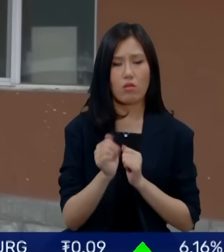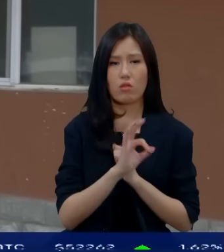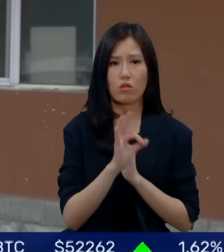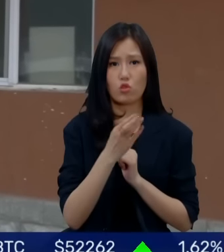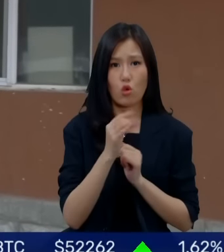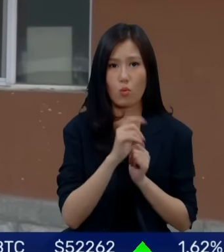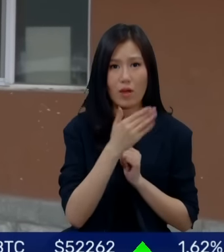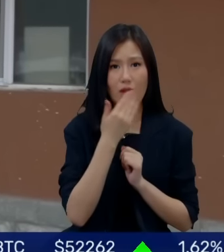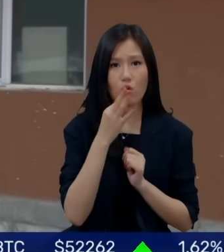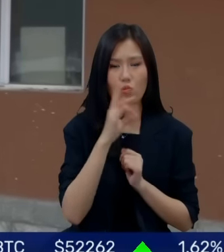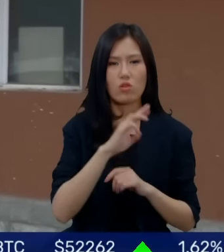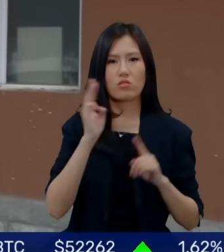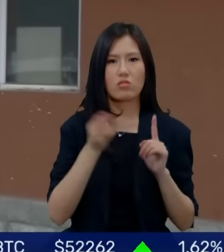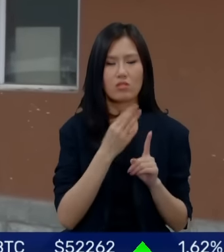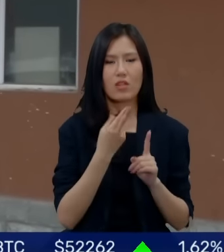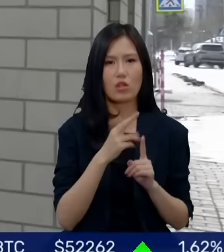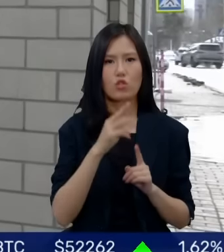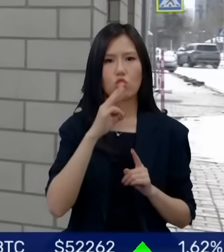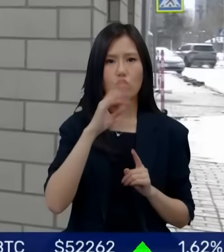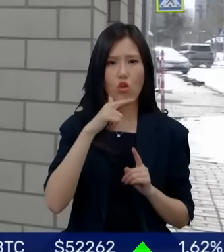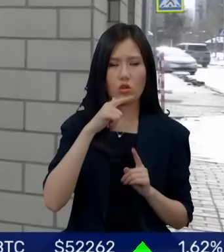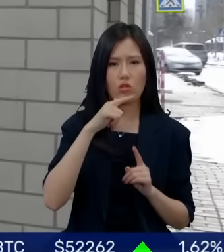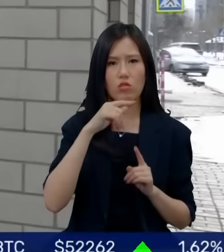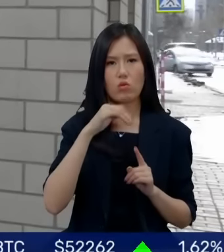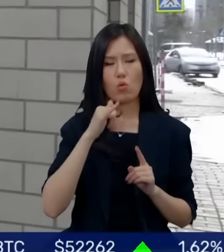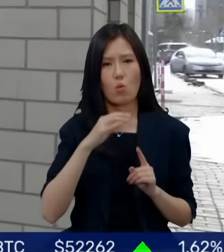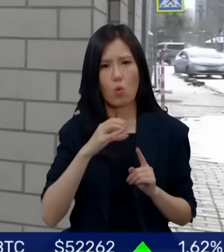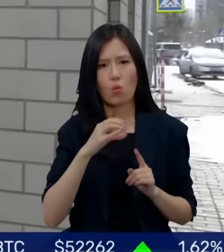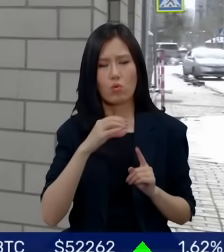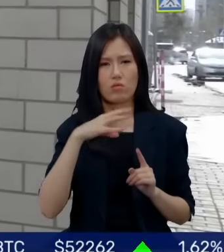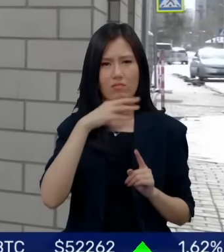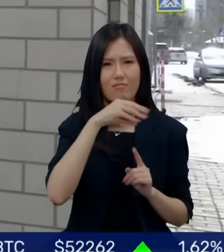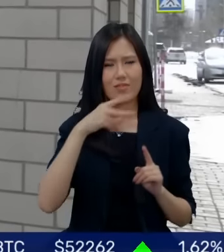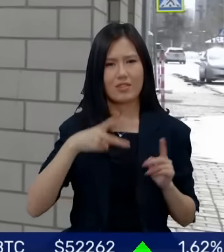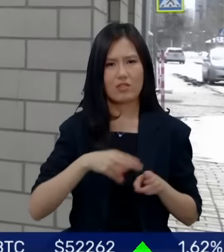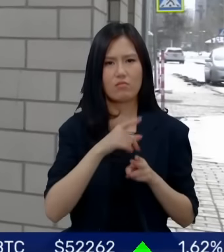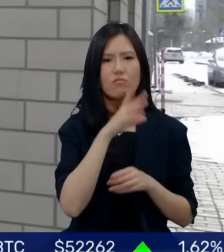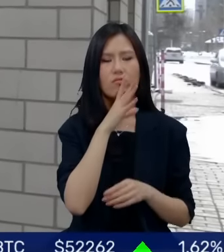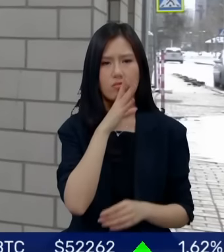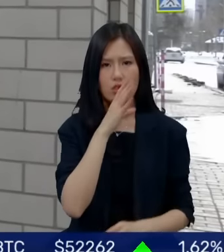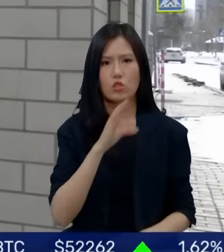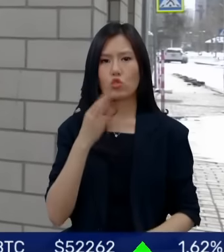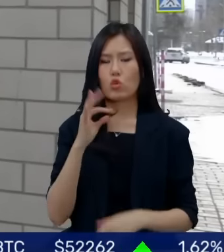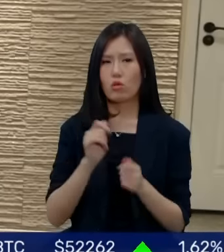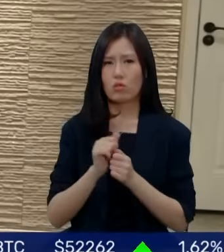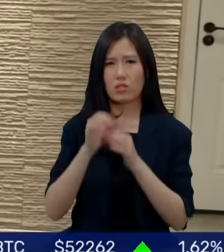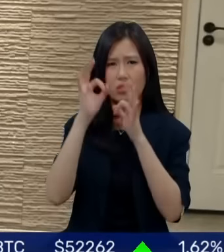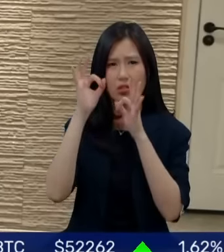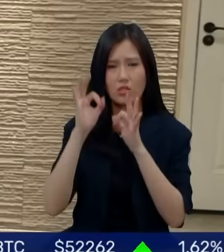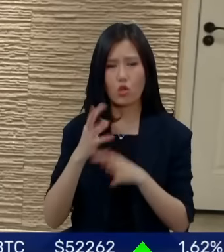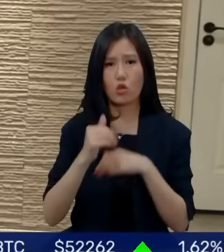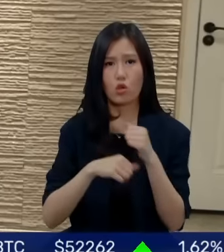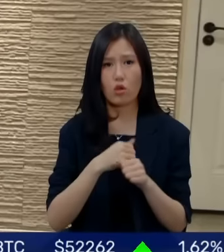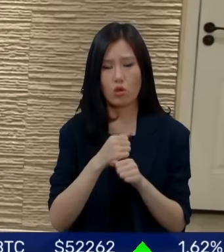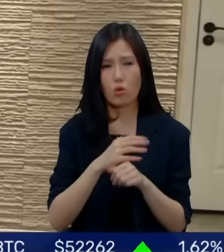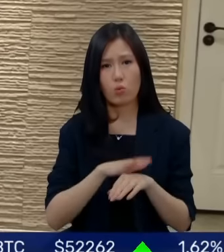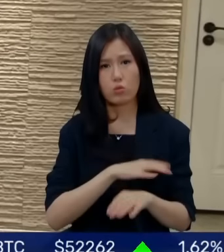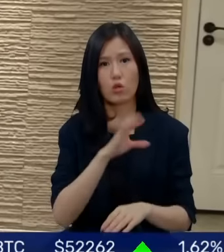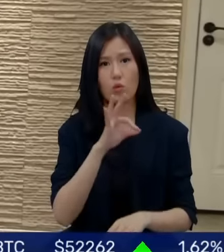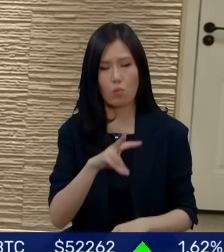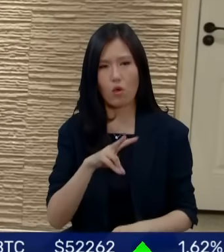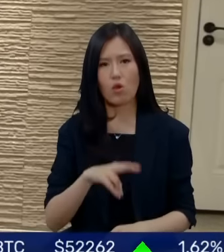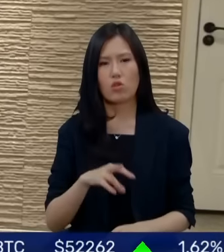тооцохдоо зөвхөн өөрийн гэрийнхэн тог цахилгаан усыг хязгаарлах зохицуулалт тусгагджээ. Мөн сөөхийн төлбөрөө төлөөгүй утсан оршин суугчдад алданх тооцох